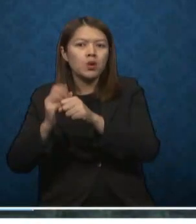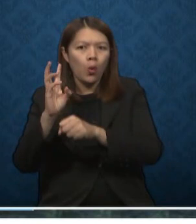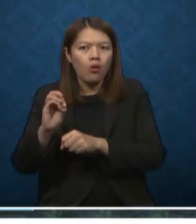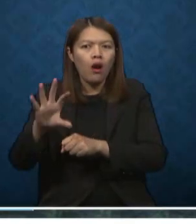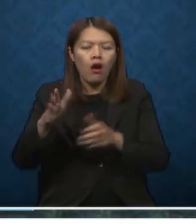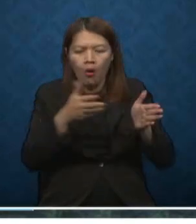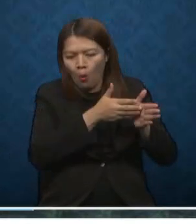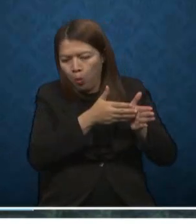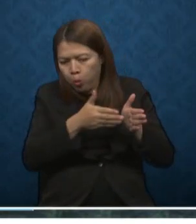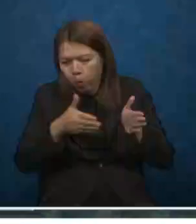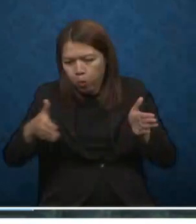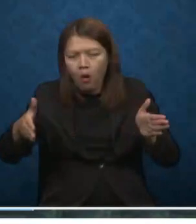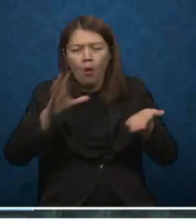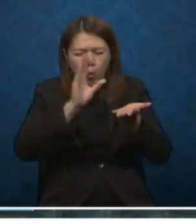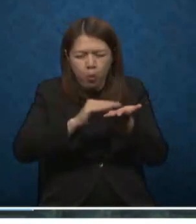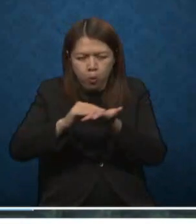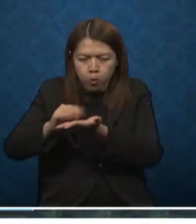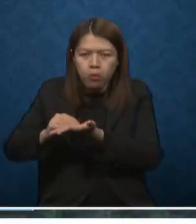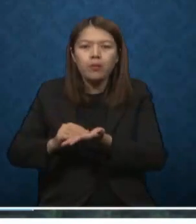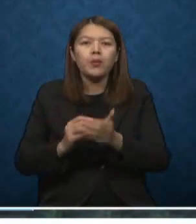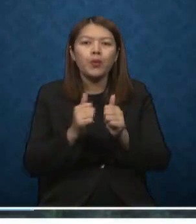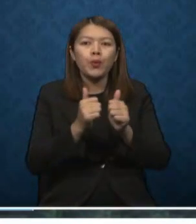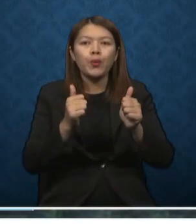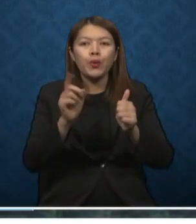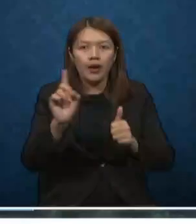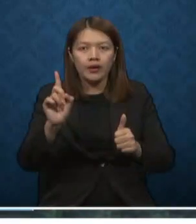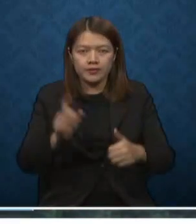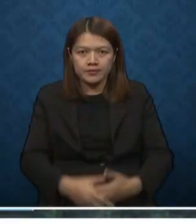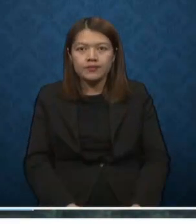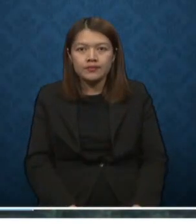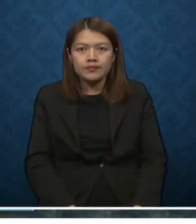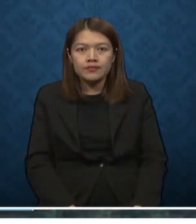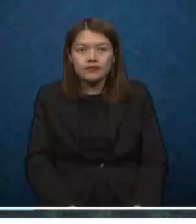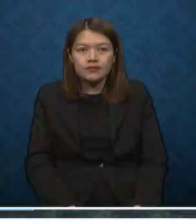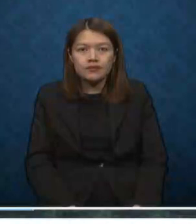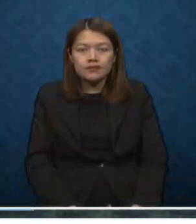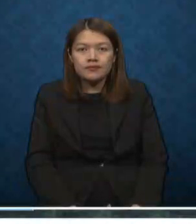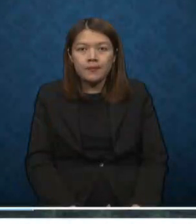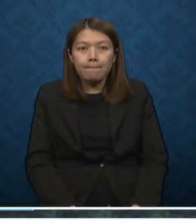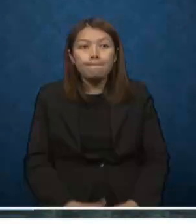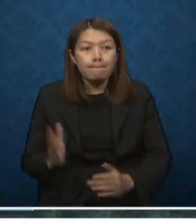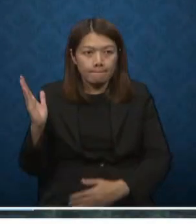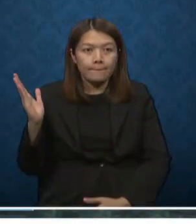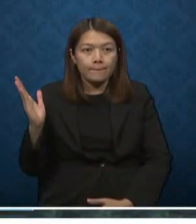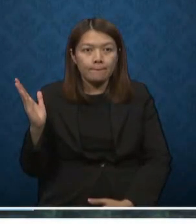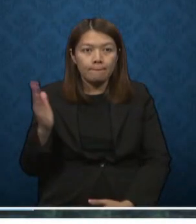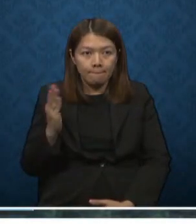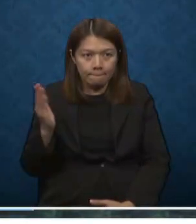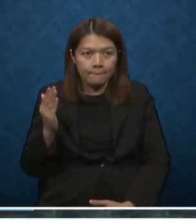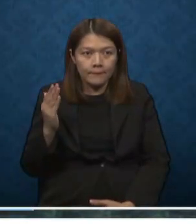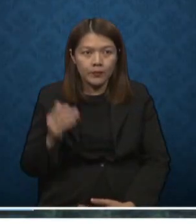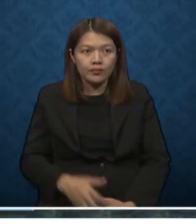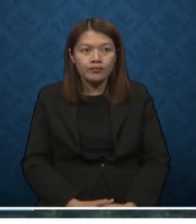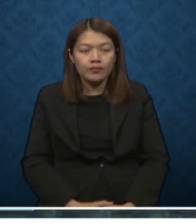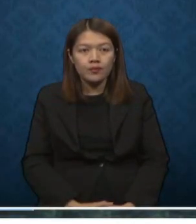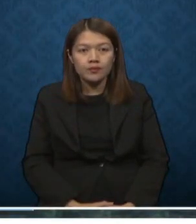ชี้วัดได้ว่ามันมีประสิทธิภาพอย่างไรต่อไปเลยครับ ในภา